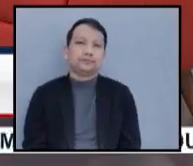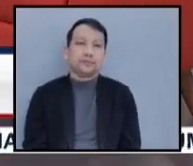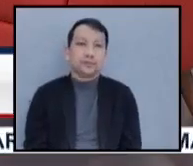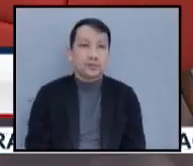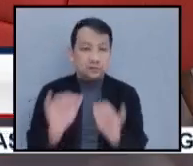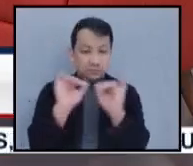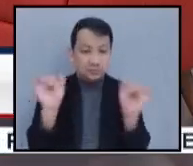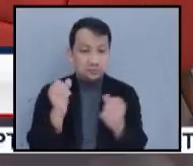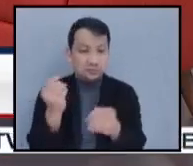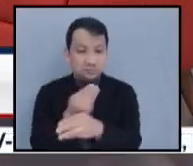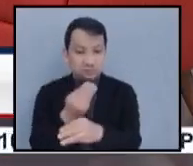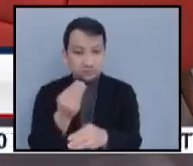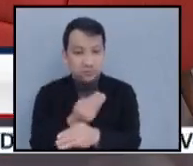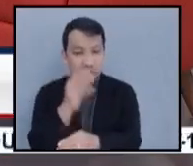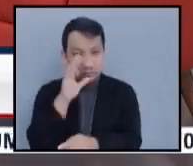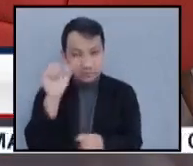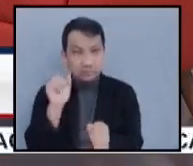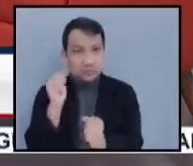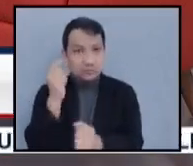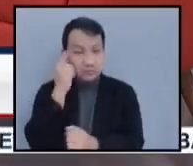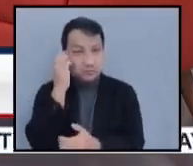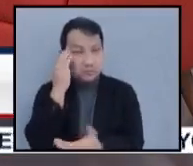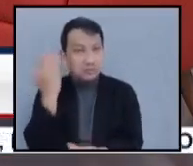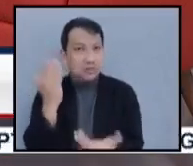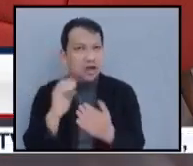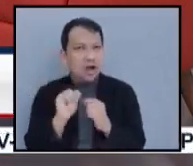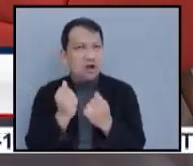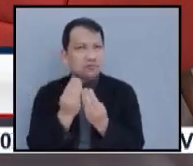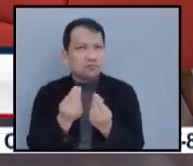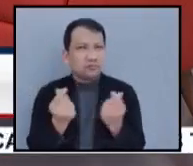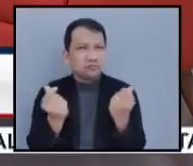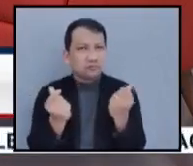math, science, talagang inaano mo na lang siya? How do you solve it?